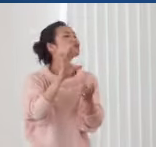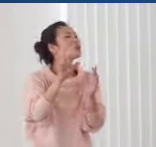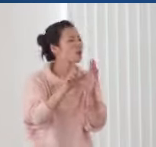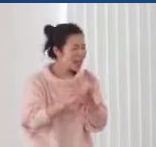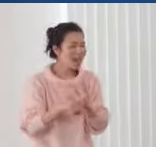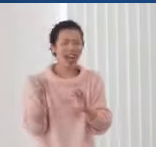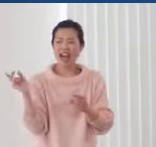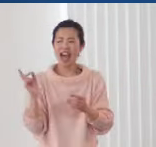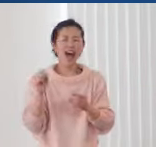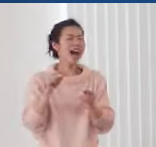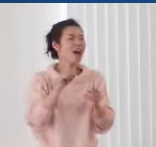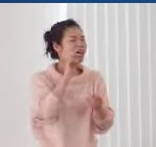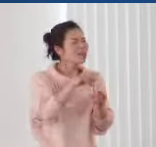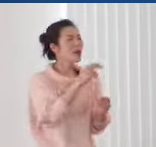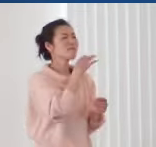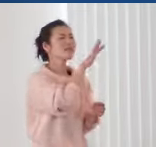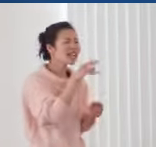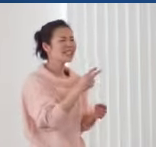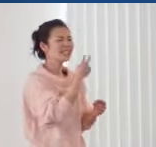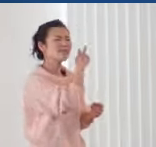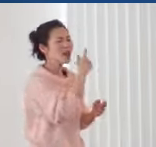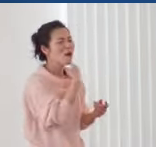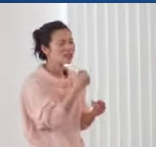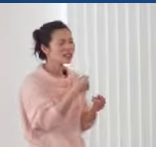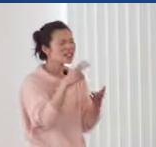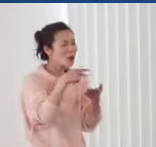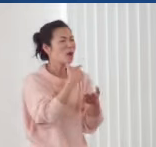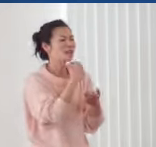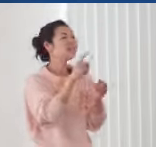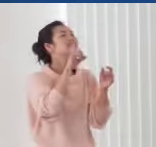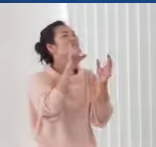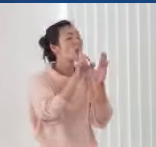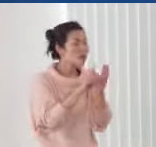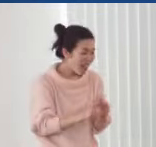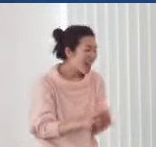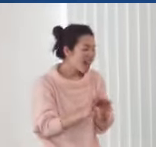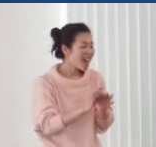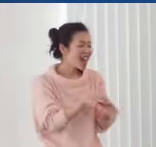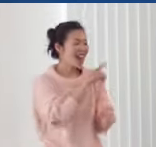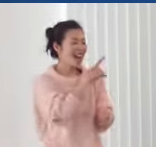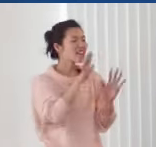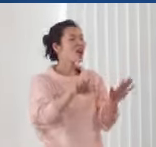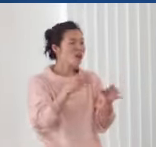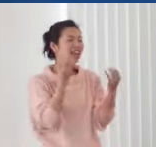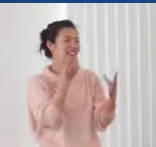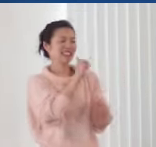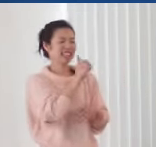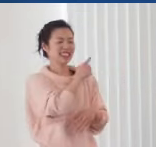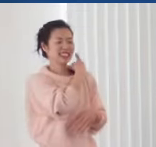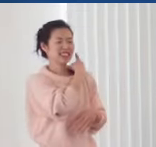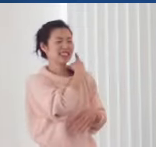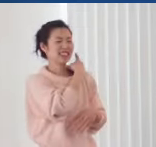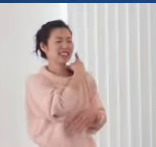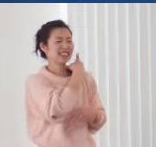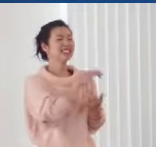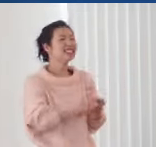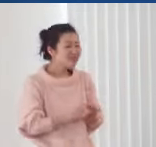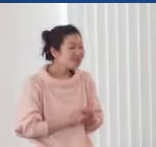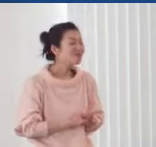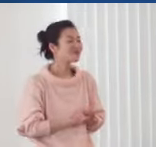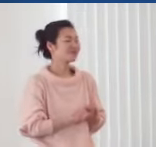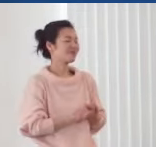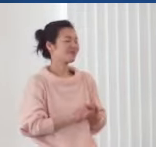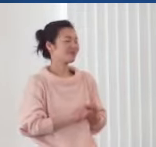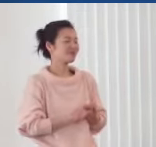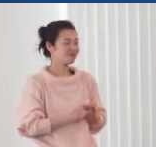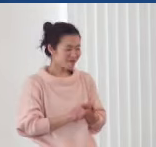思いますね。神のなさることは時にかなって美しい、まあ、この翻訳も綺麗ですけれども、 まあ、そういう意味で今日は新